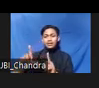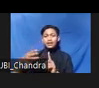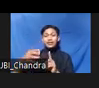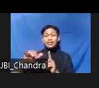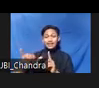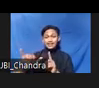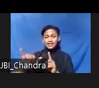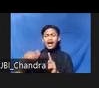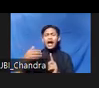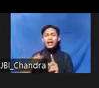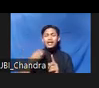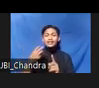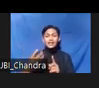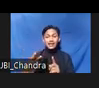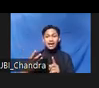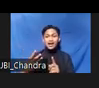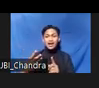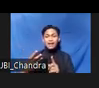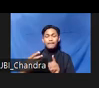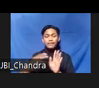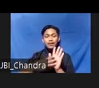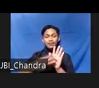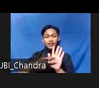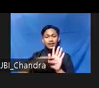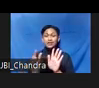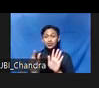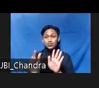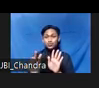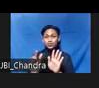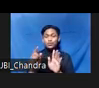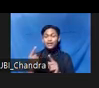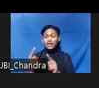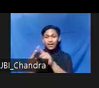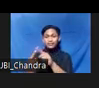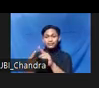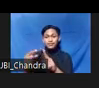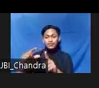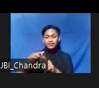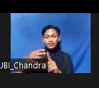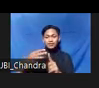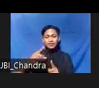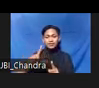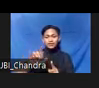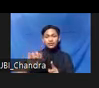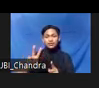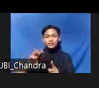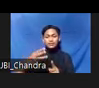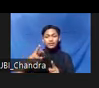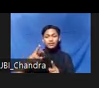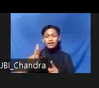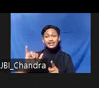ada tiga menu yang pertama di library di yang tengah itu metadatanya